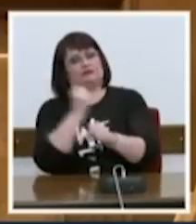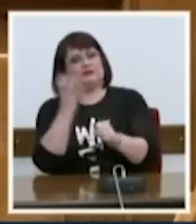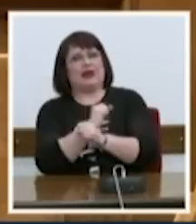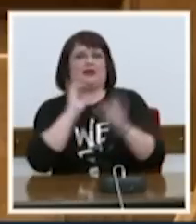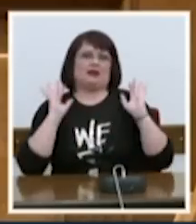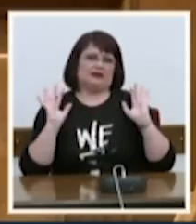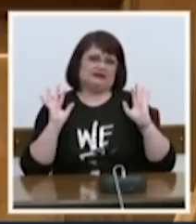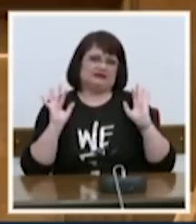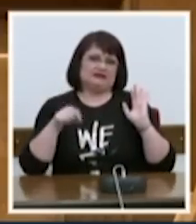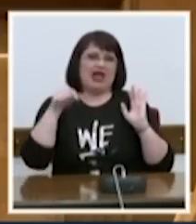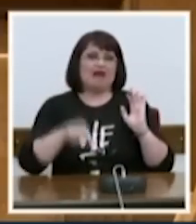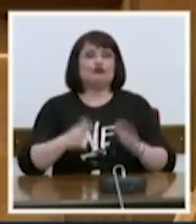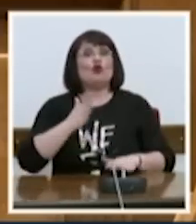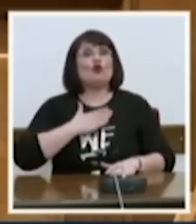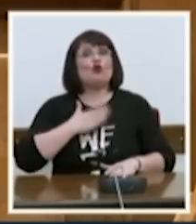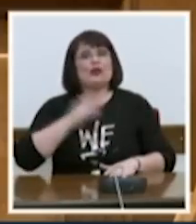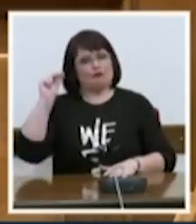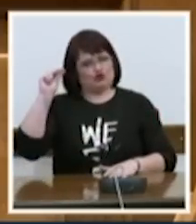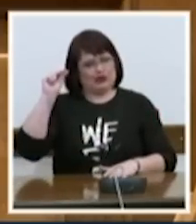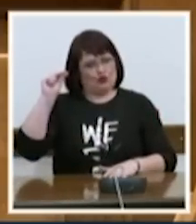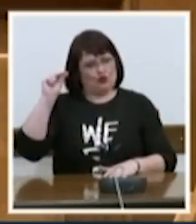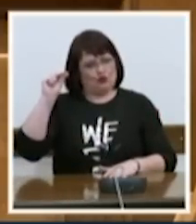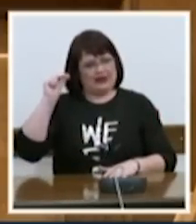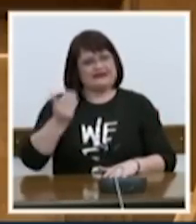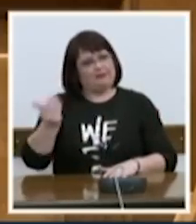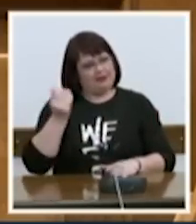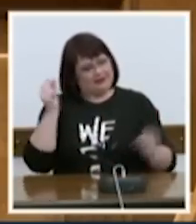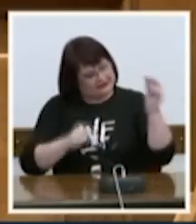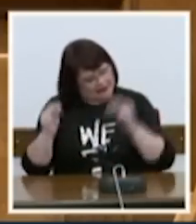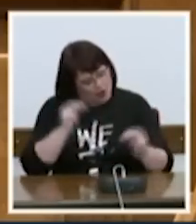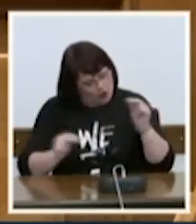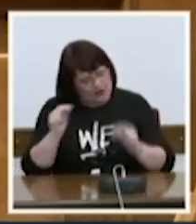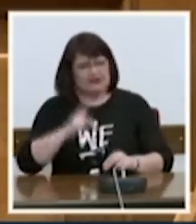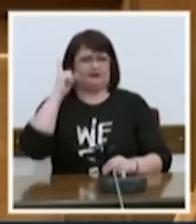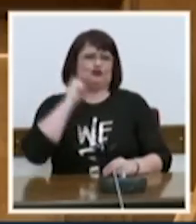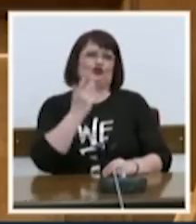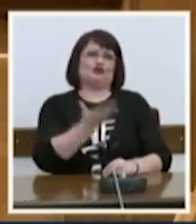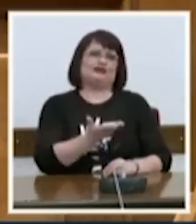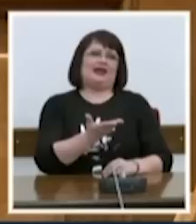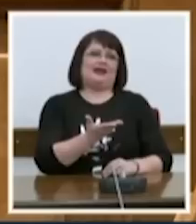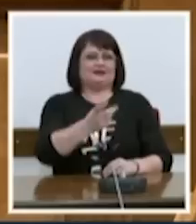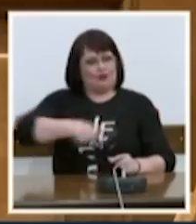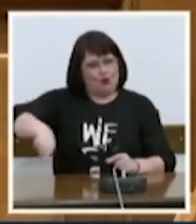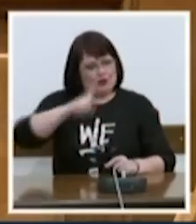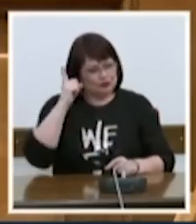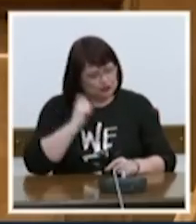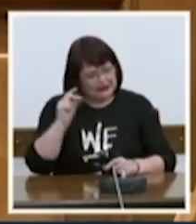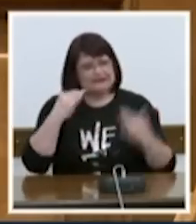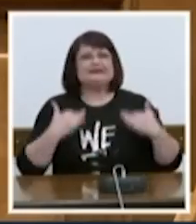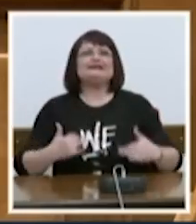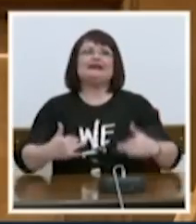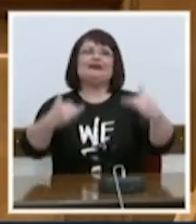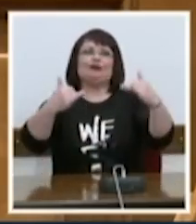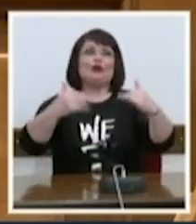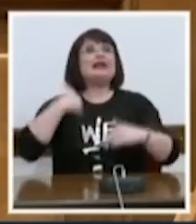είναι η δική μας δέσμευση και προεκλογικά, το ξέρετε άλλωστε όλοι εδώ μέσα στη Βουλή, αλλά και